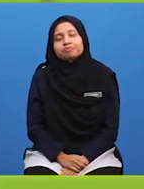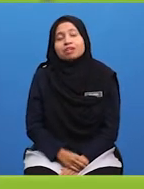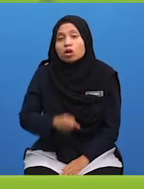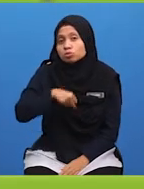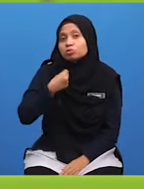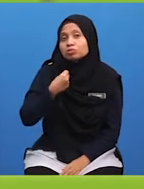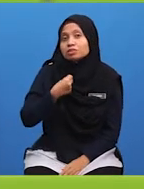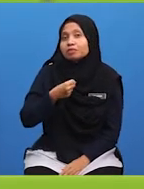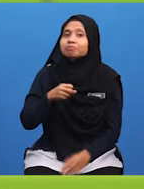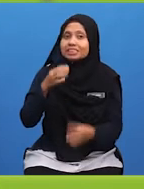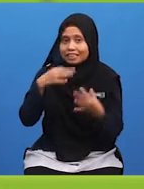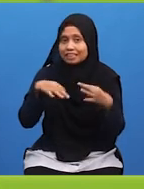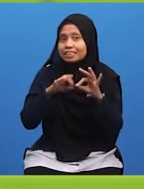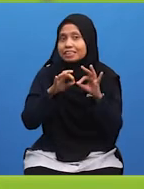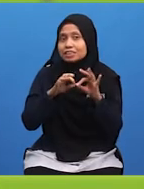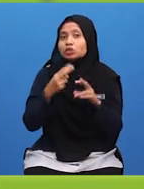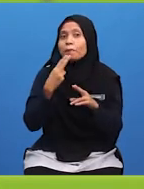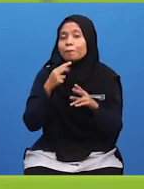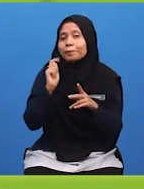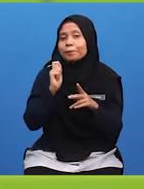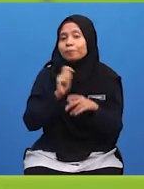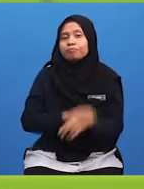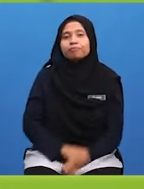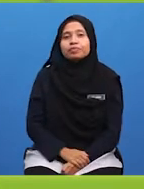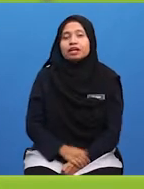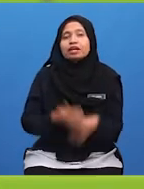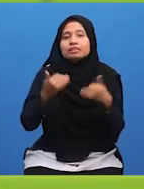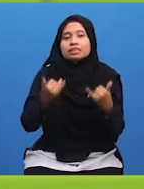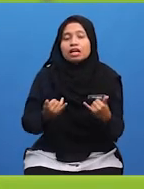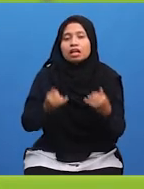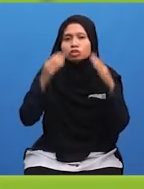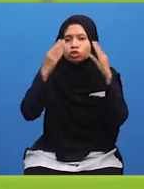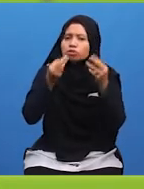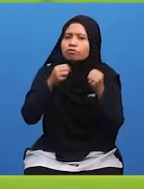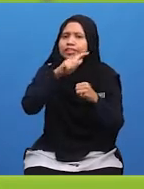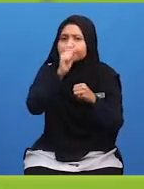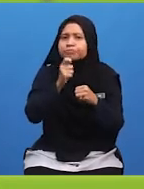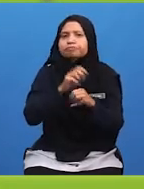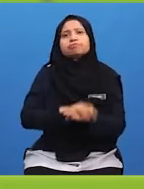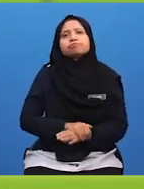Seronok tak cerita Si Comel tu tadi? Ha, sekarang cikgu nak tanya soalan.